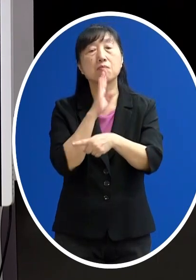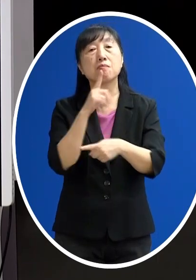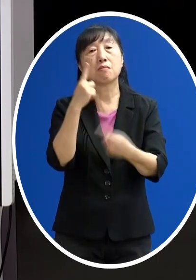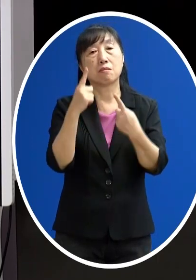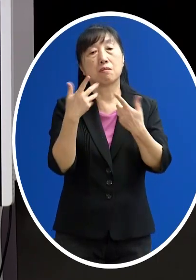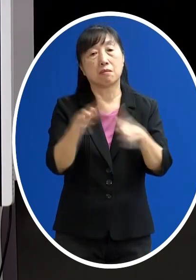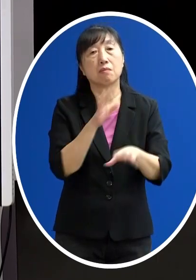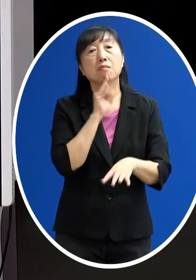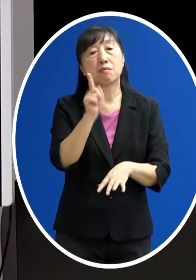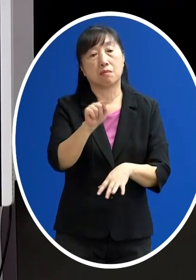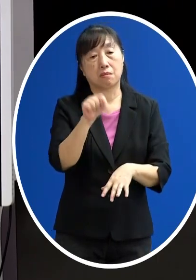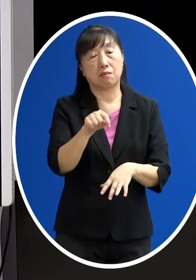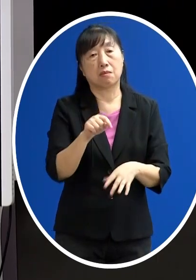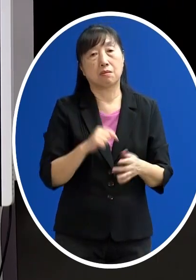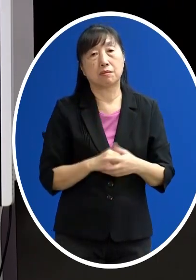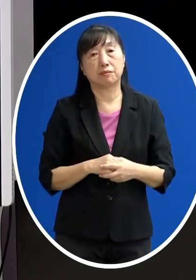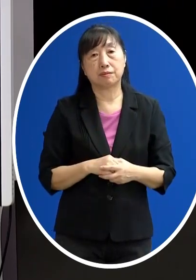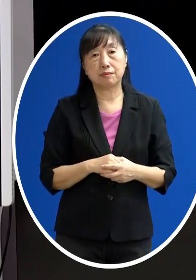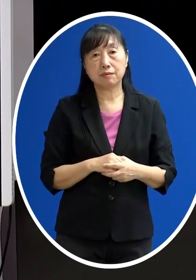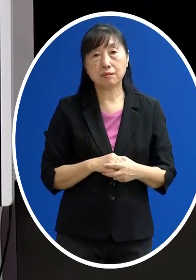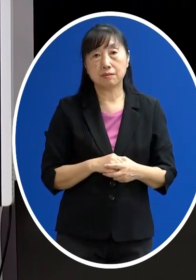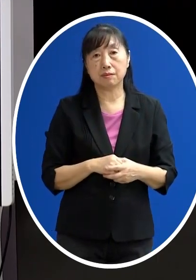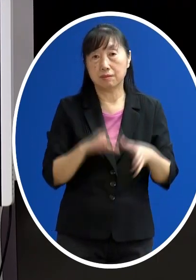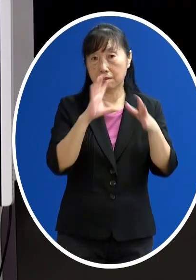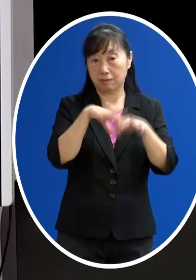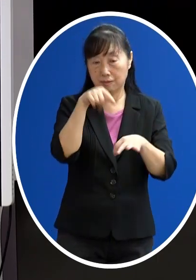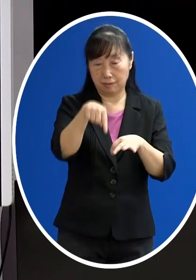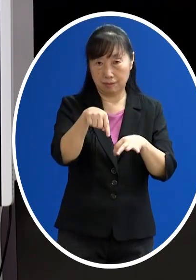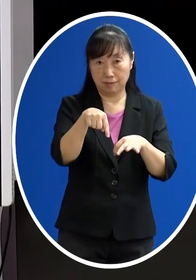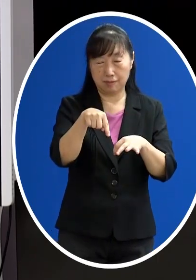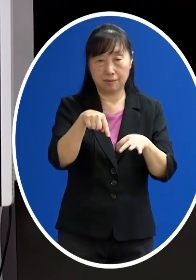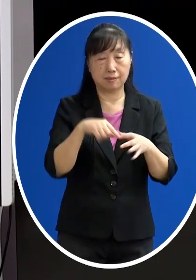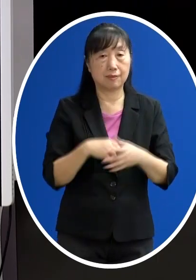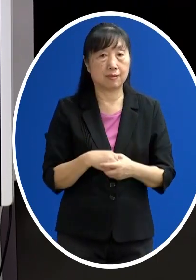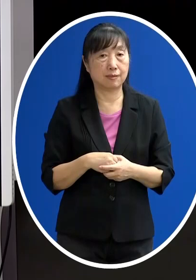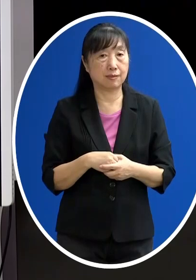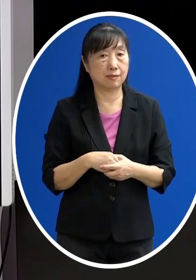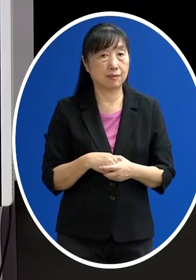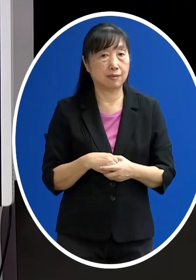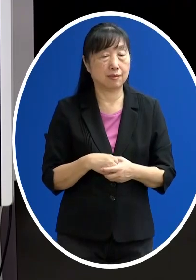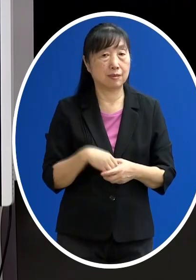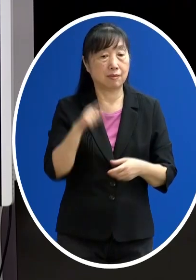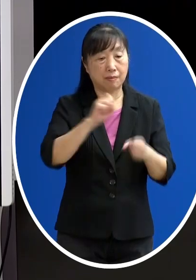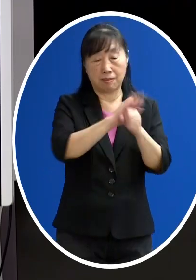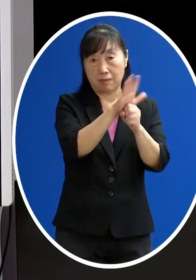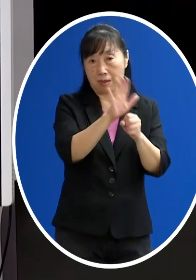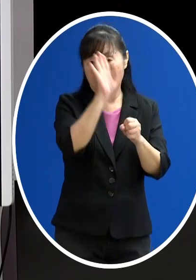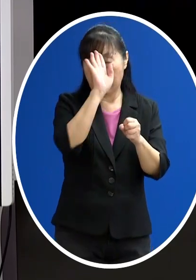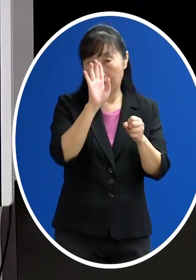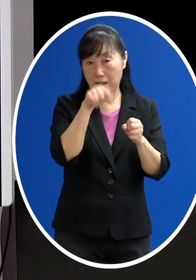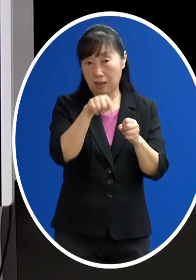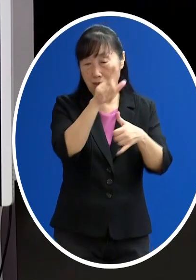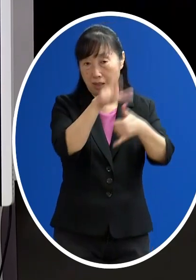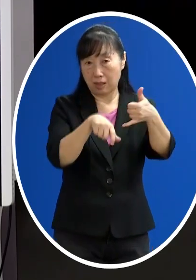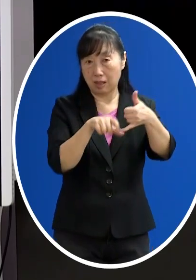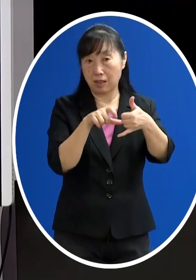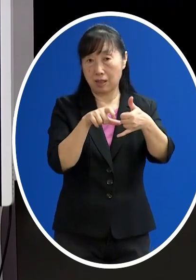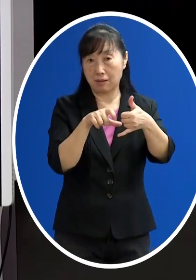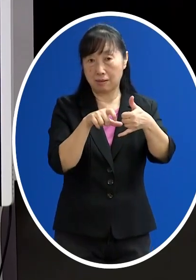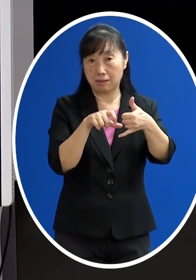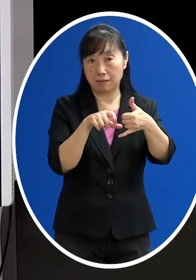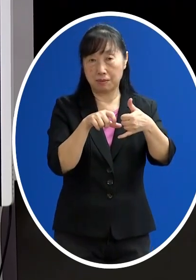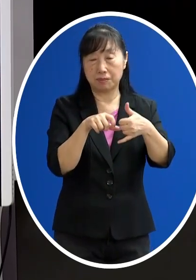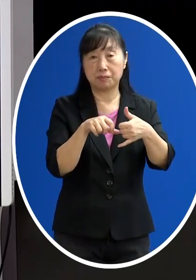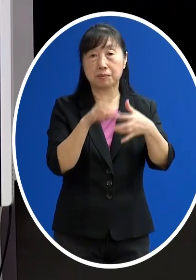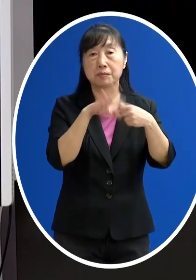点的原因之一了。因为这样的一个COVID-19 病人最后往往会